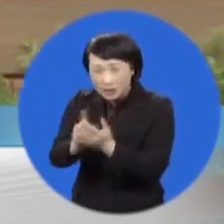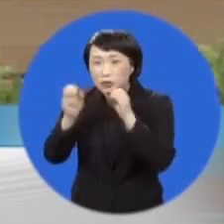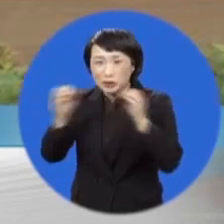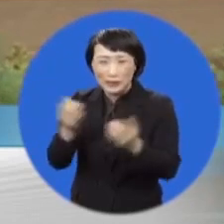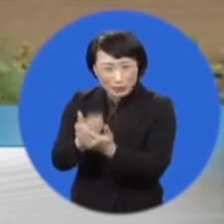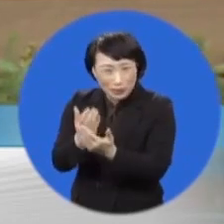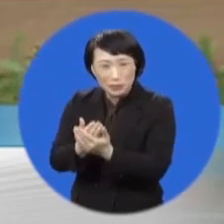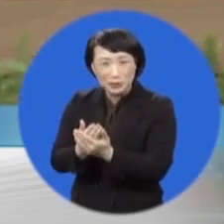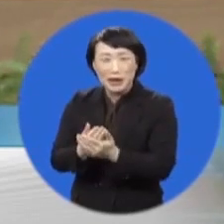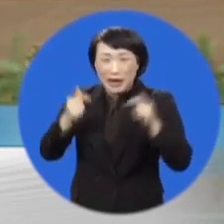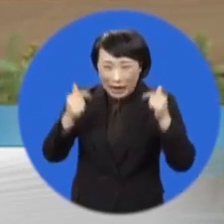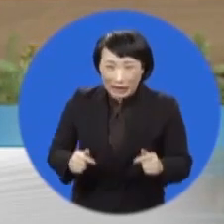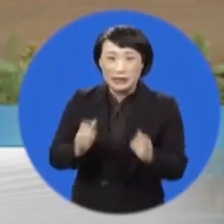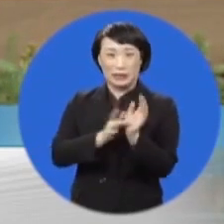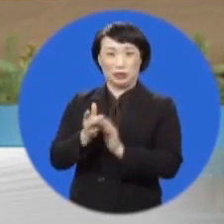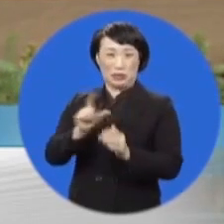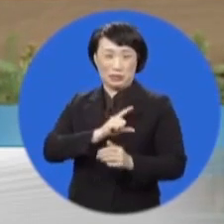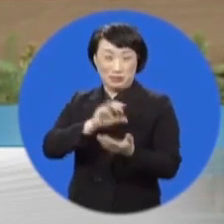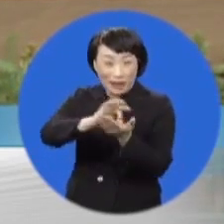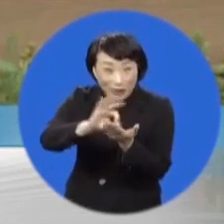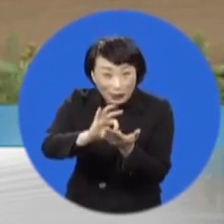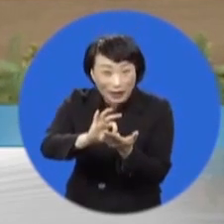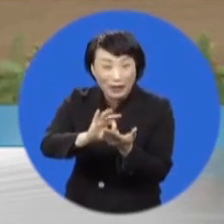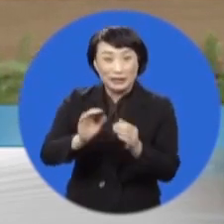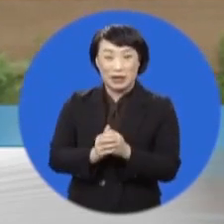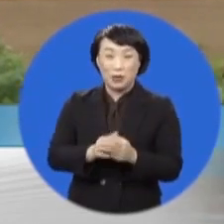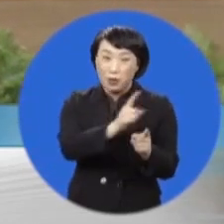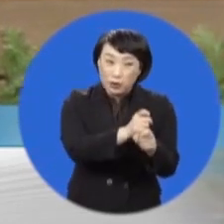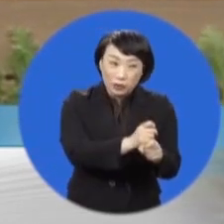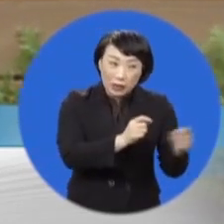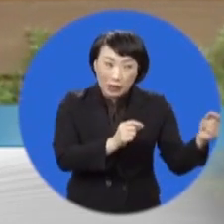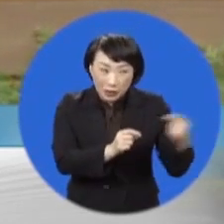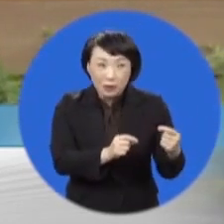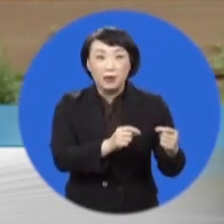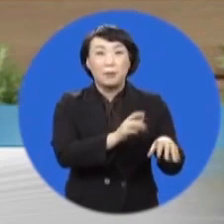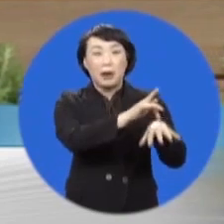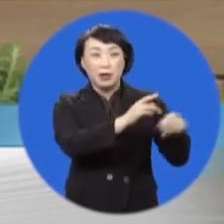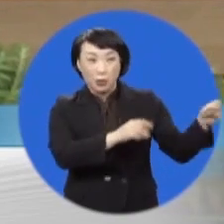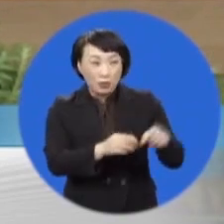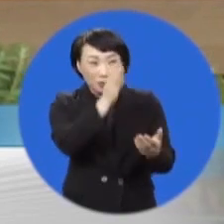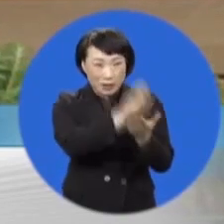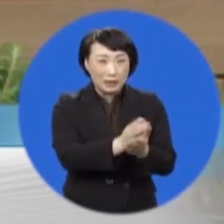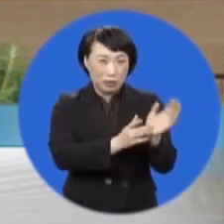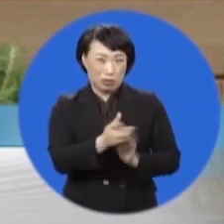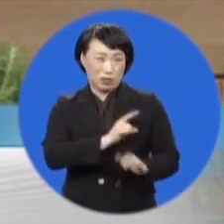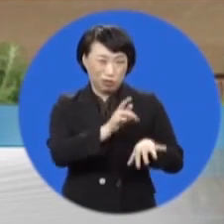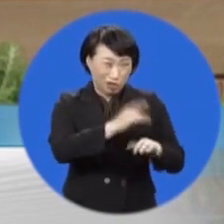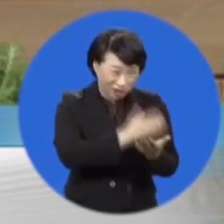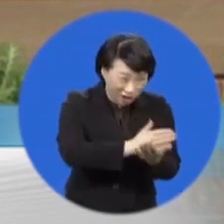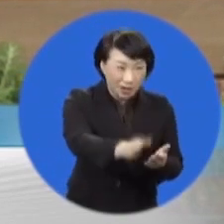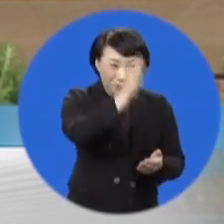말 항상 이슈 이름을 사용하여 원주가 점검 하지 못하도록 예수 이름으로 최신 안 당나라